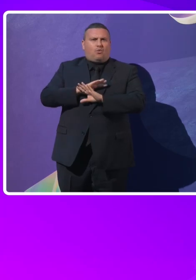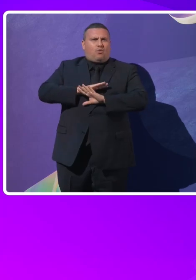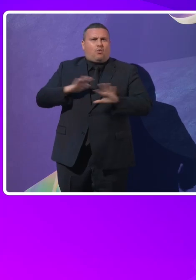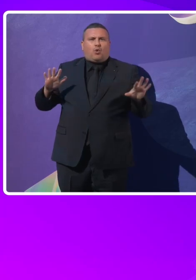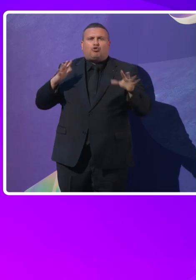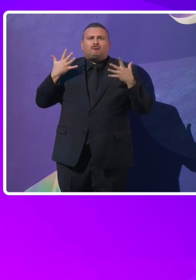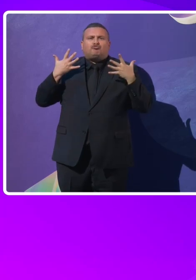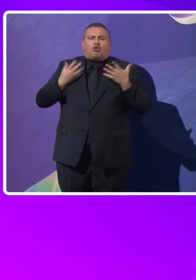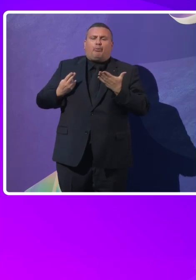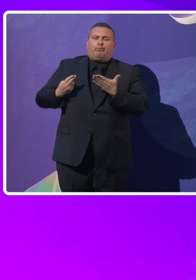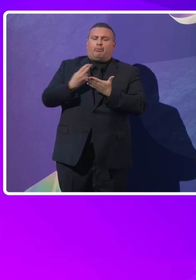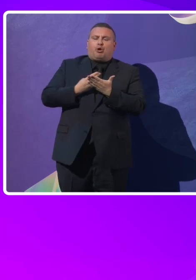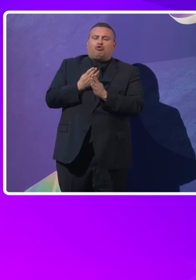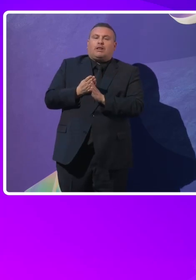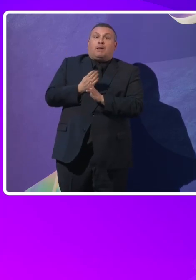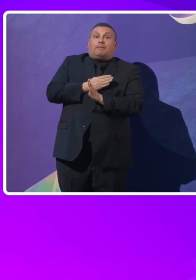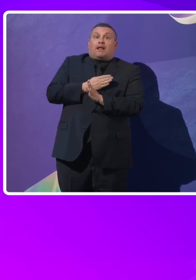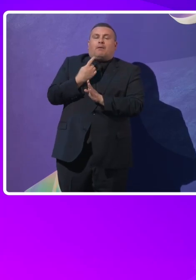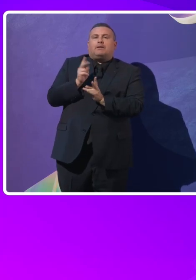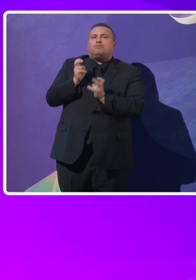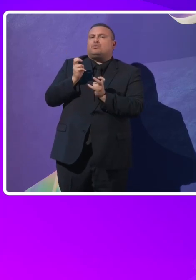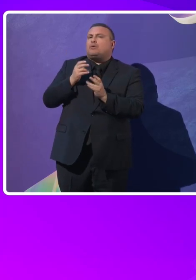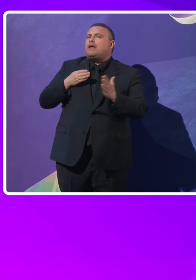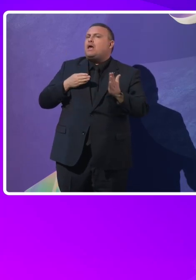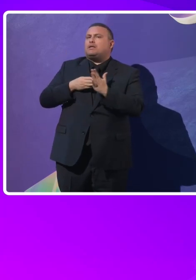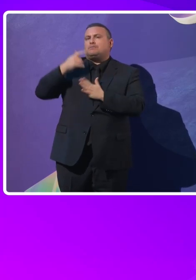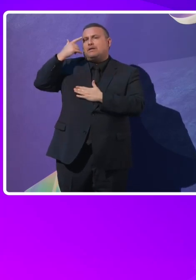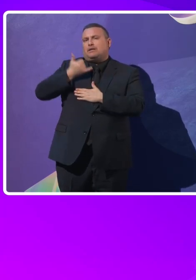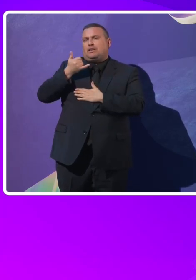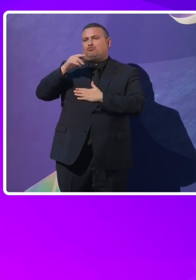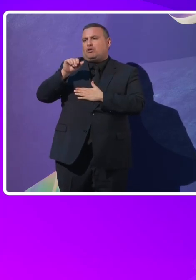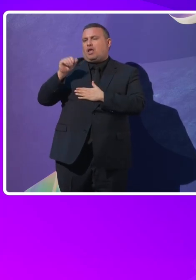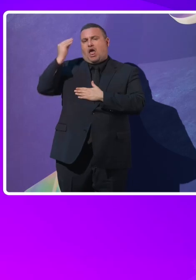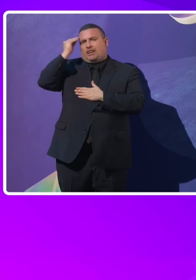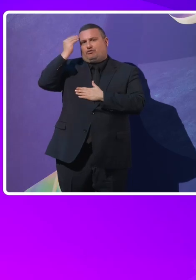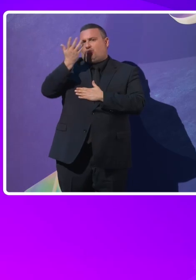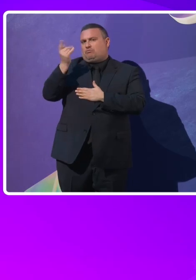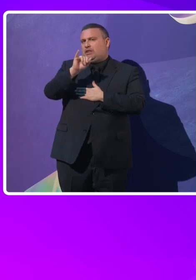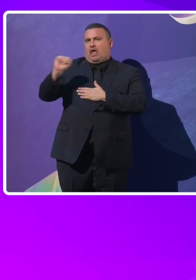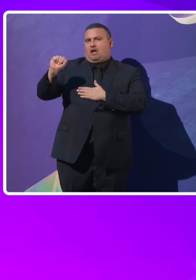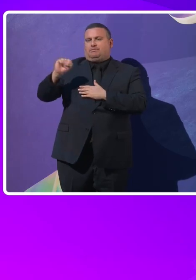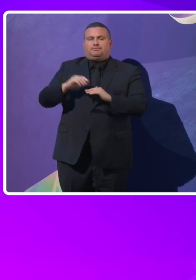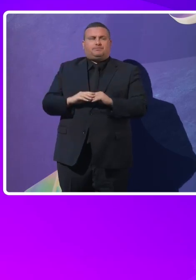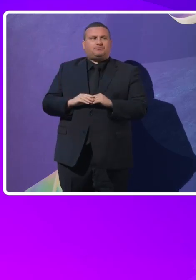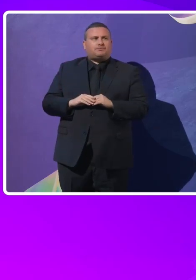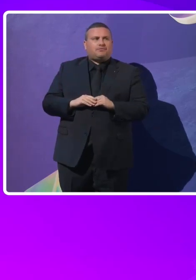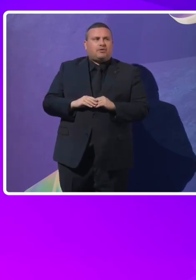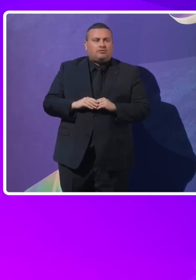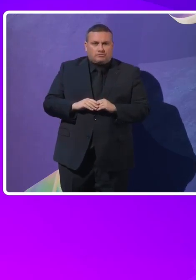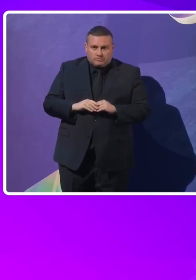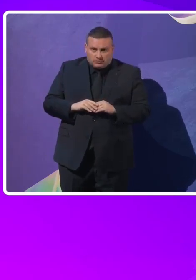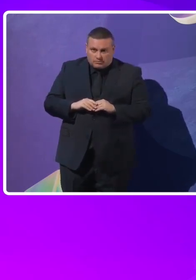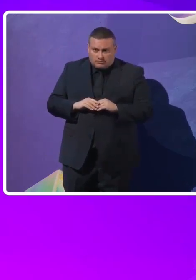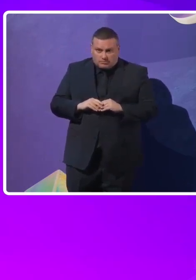dall'inizio per poter sfruttare al massimo questa tecnologia come dicevo Noi abbiamo avuto la fortuna di